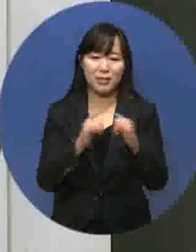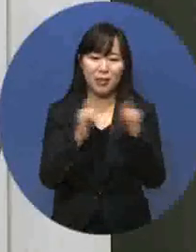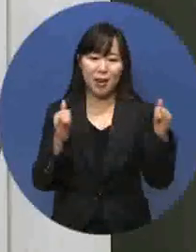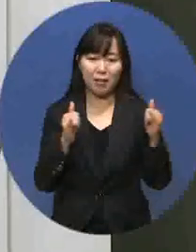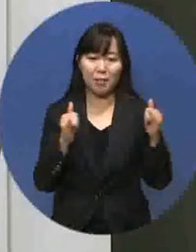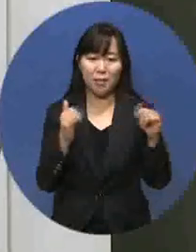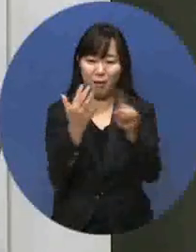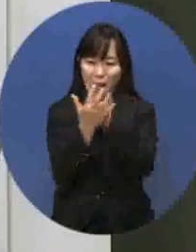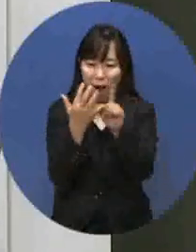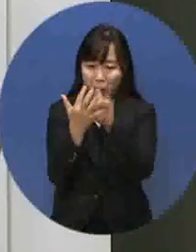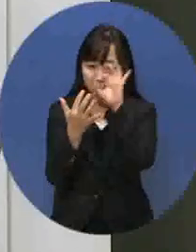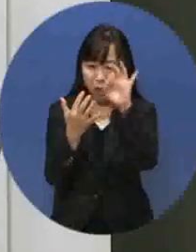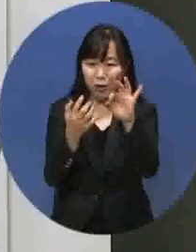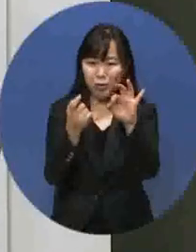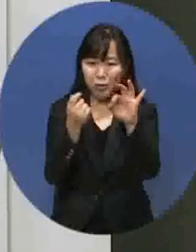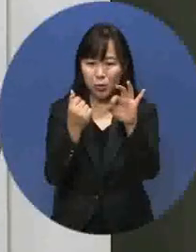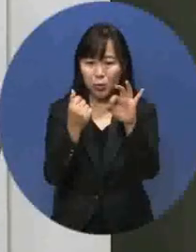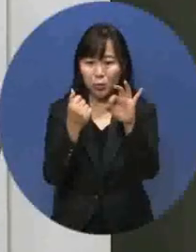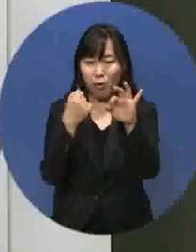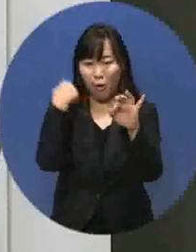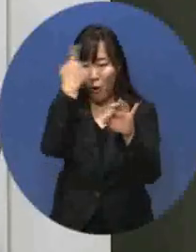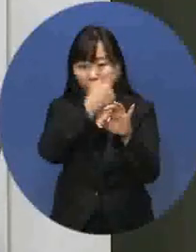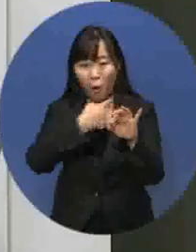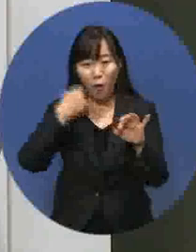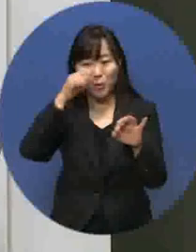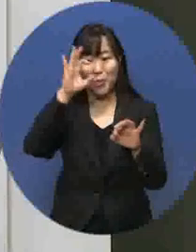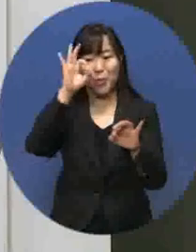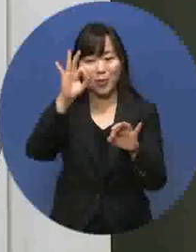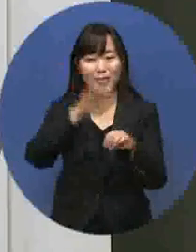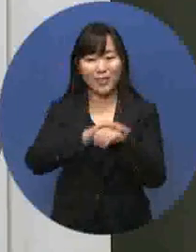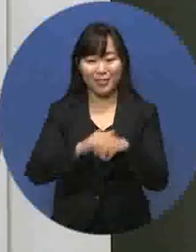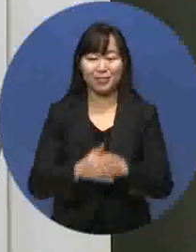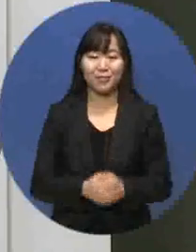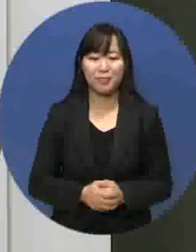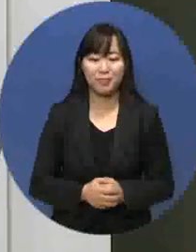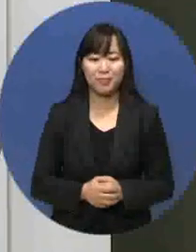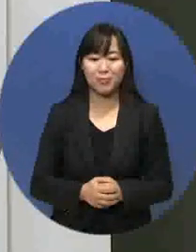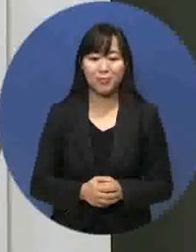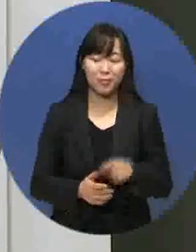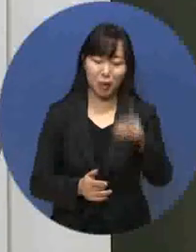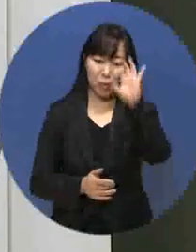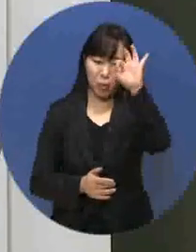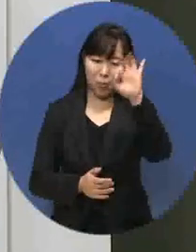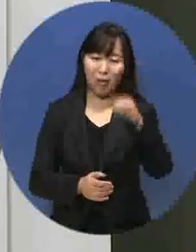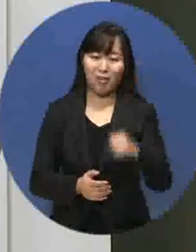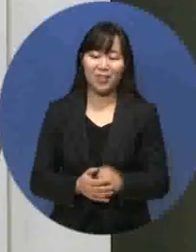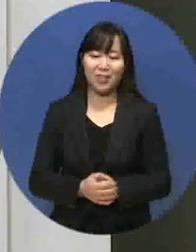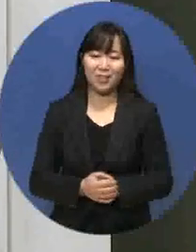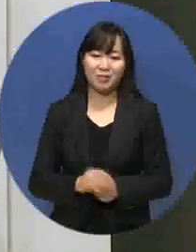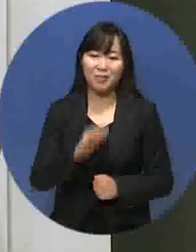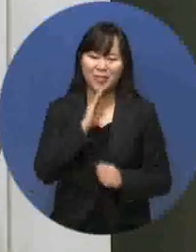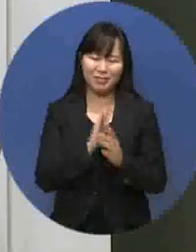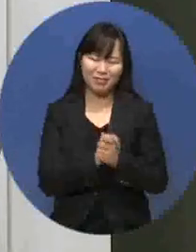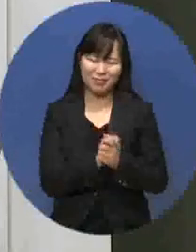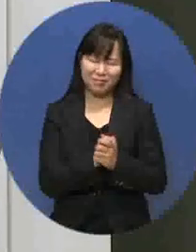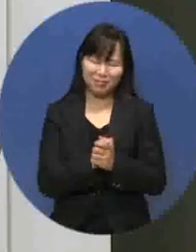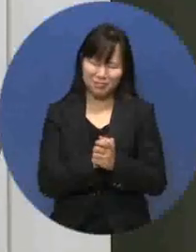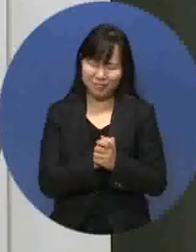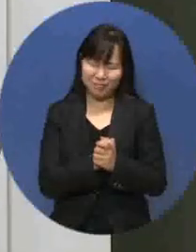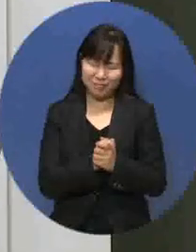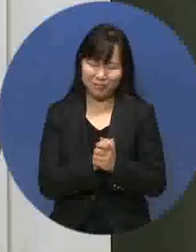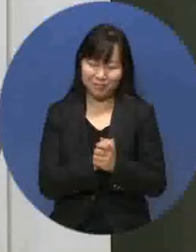많이 대하다 보니까 조금 관상적인 차원이 있어요. 그런데 딱 보면은 굉장히 친근감이